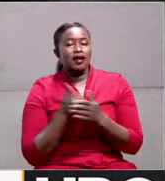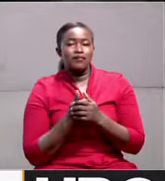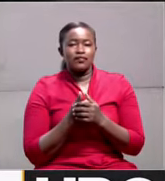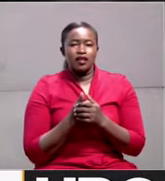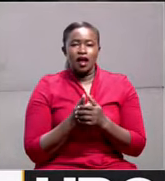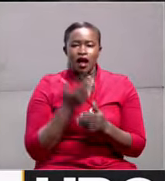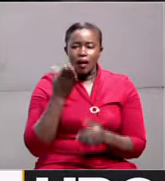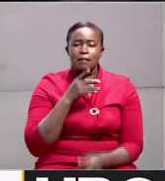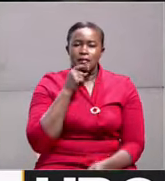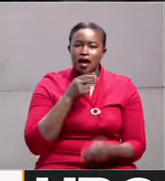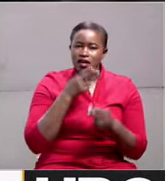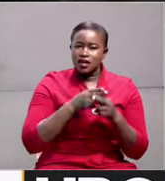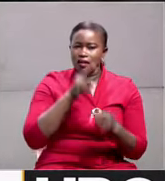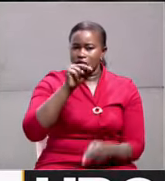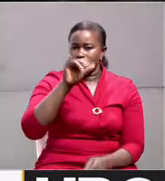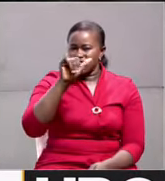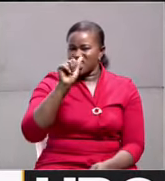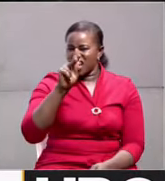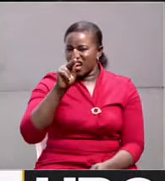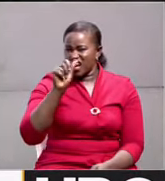kana aine